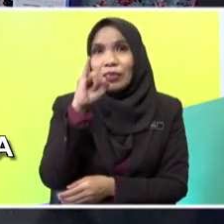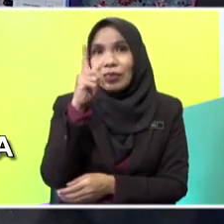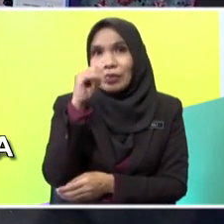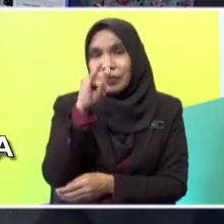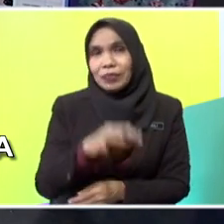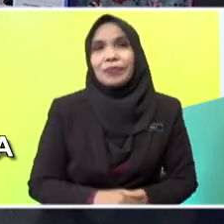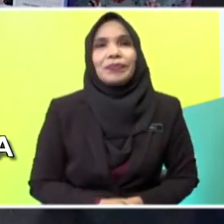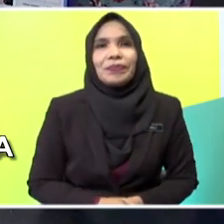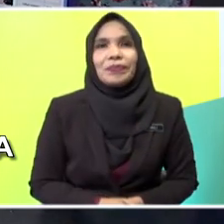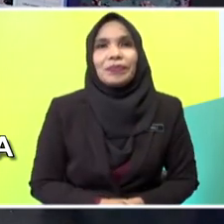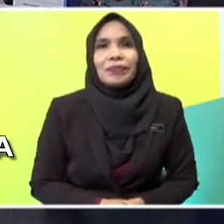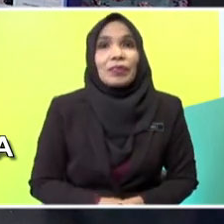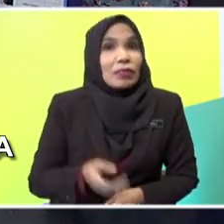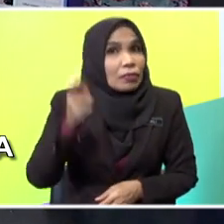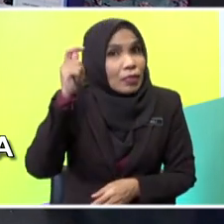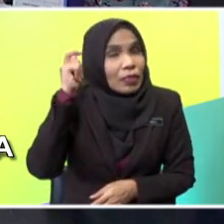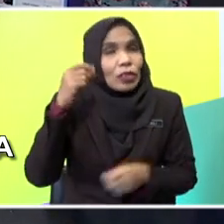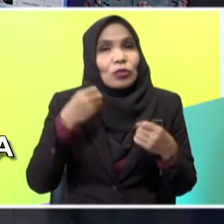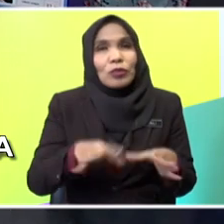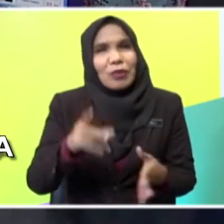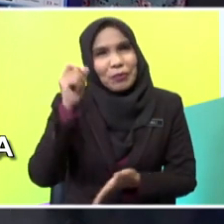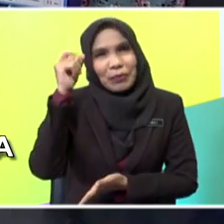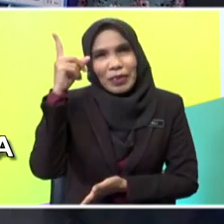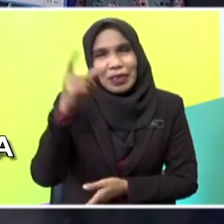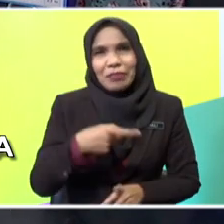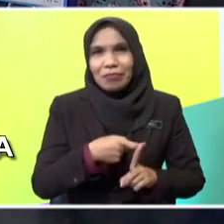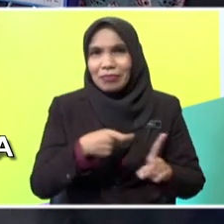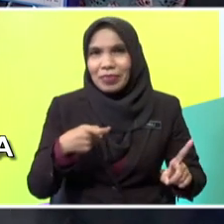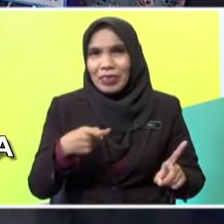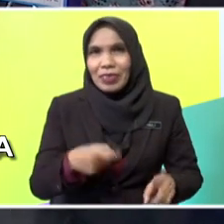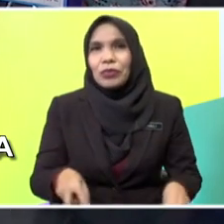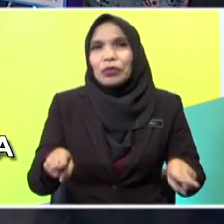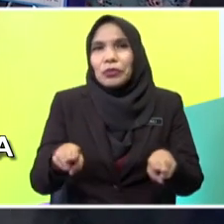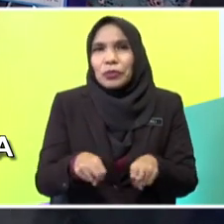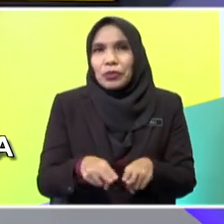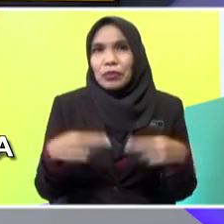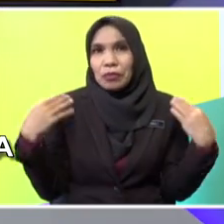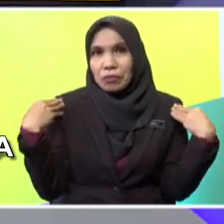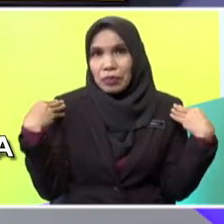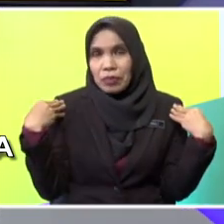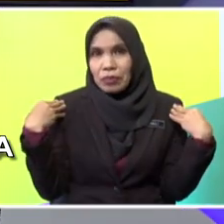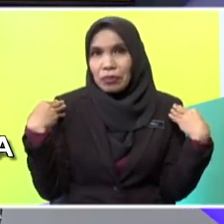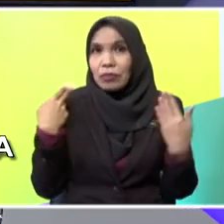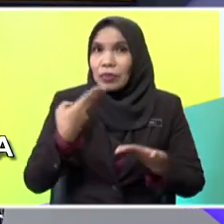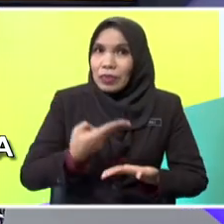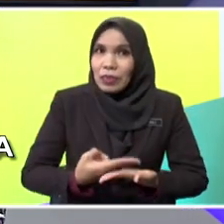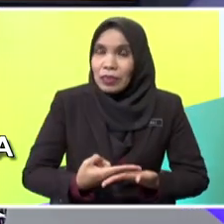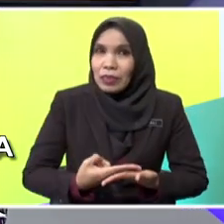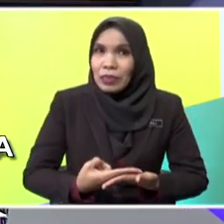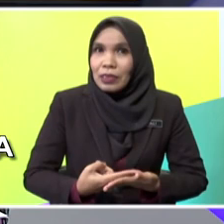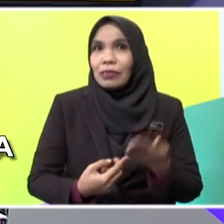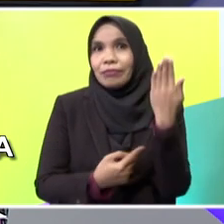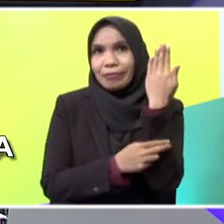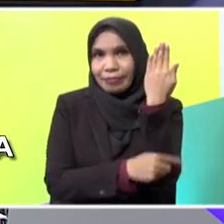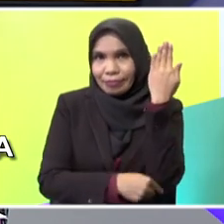baju ini daripada bahu sehinggalah ke pinggul dan sebagainya. Tetapi mungkin sebelum itu, ramai